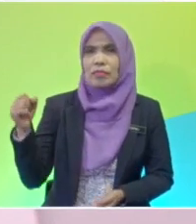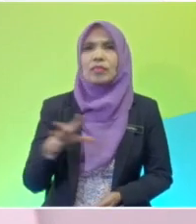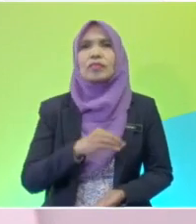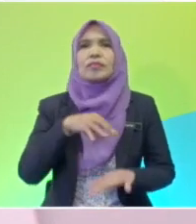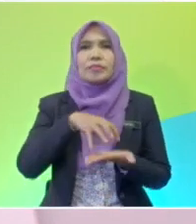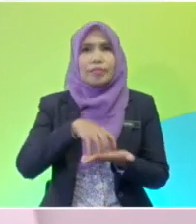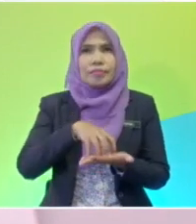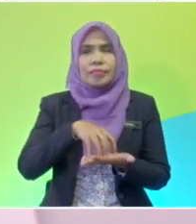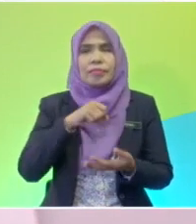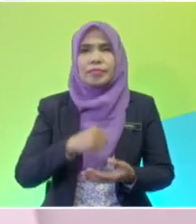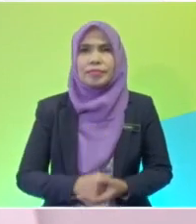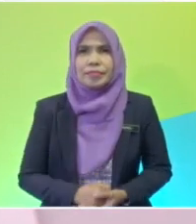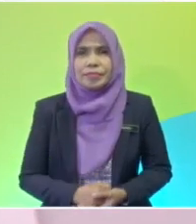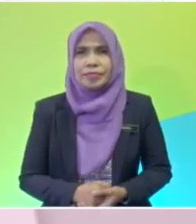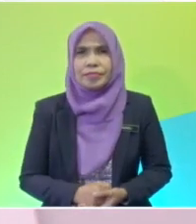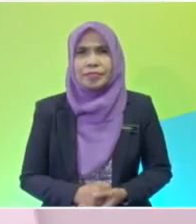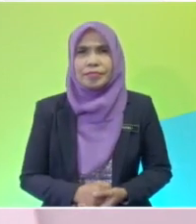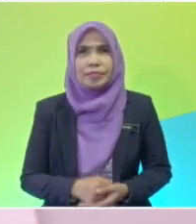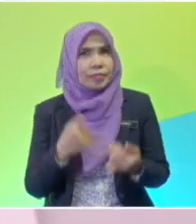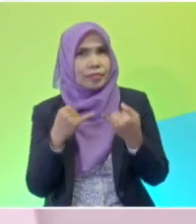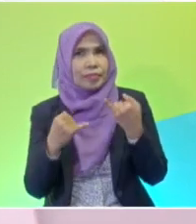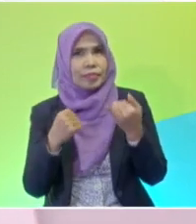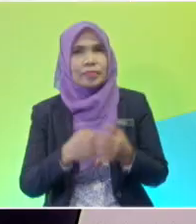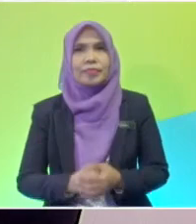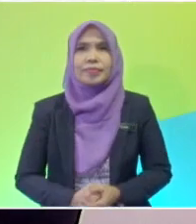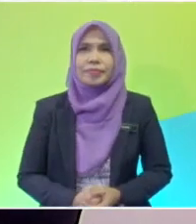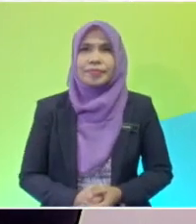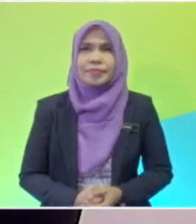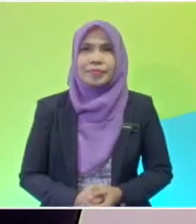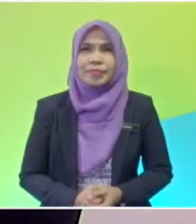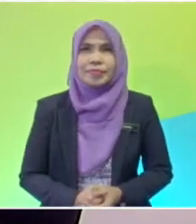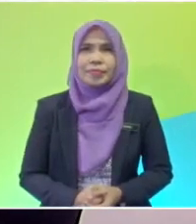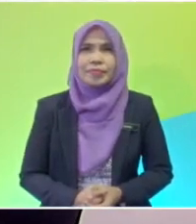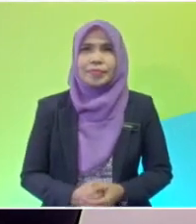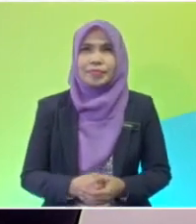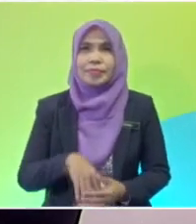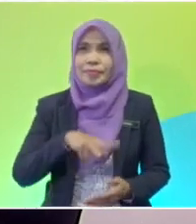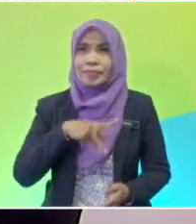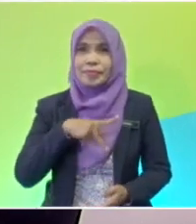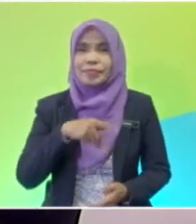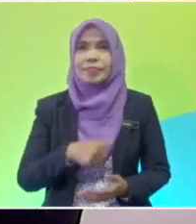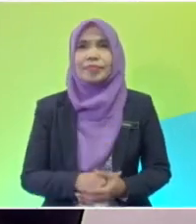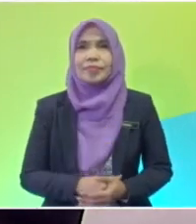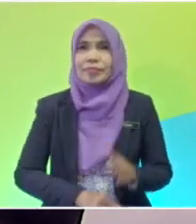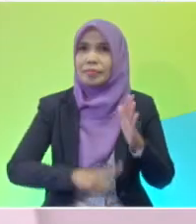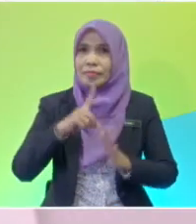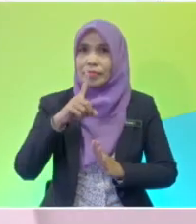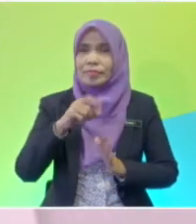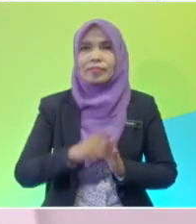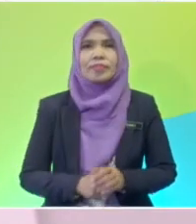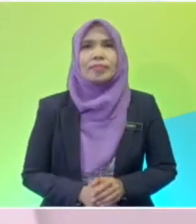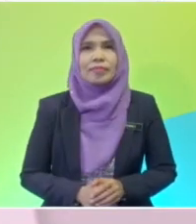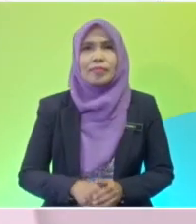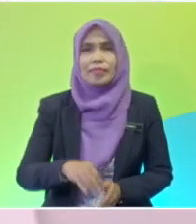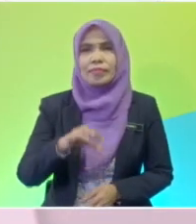tingkatkan kemajuan diri dan yang terakhir yang mempunyai kritik dari tinggi yang mempunyai markas